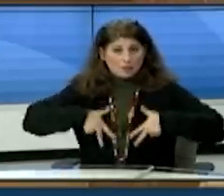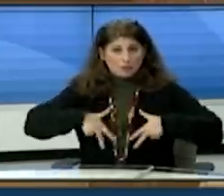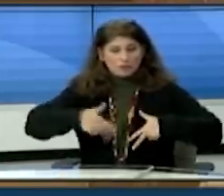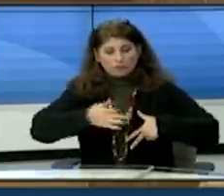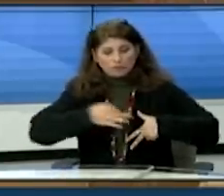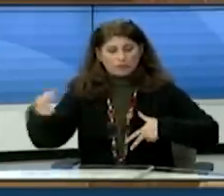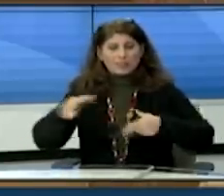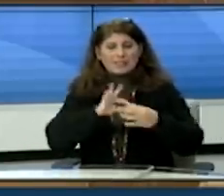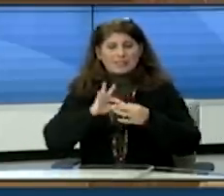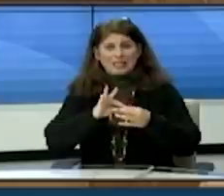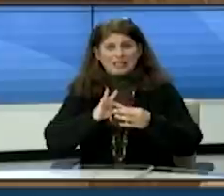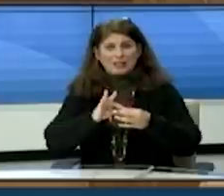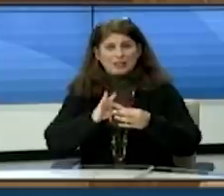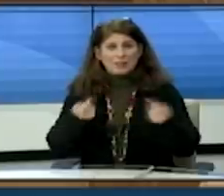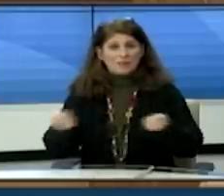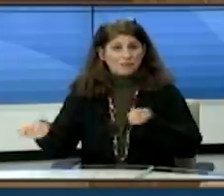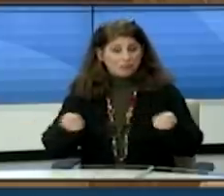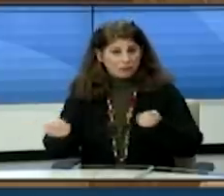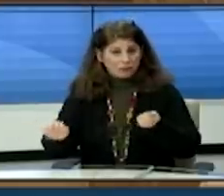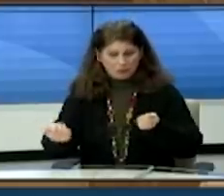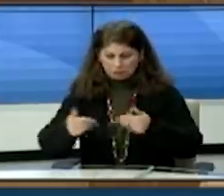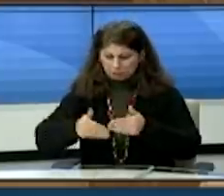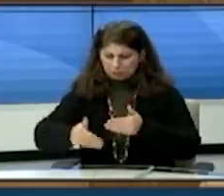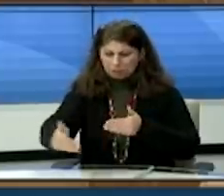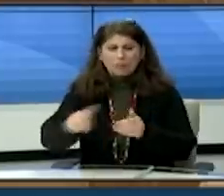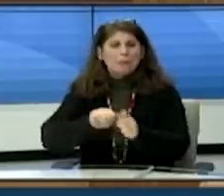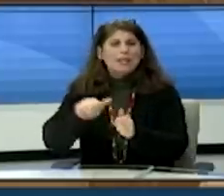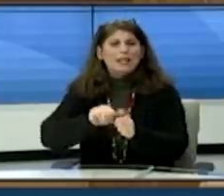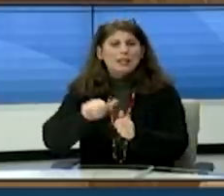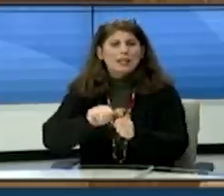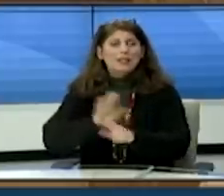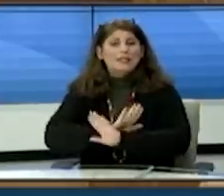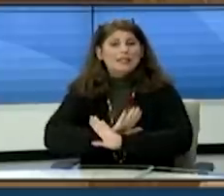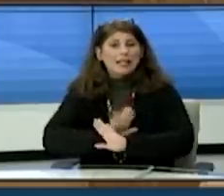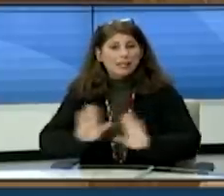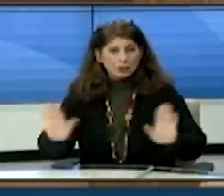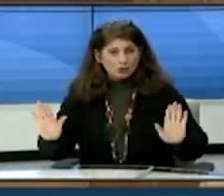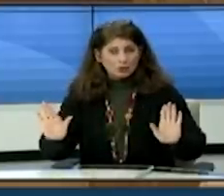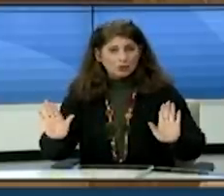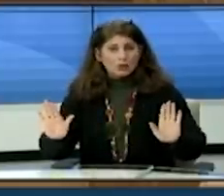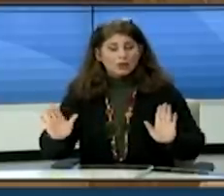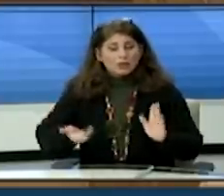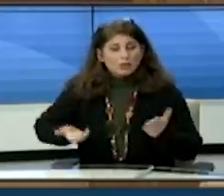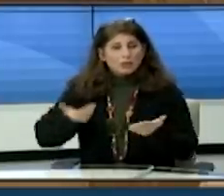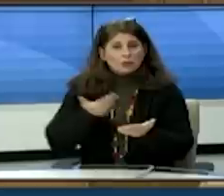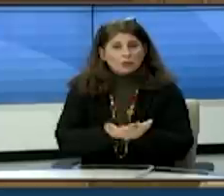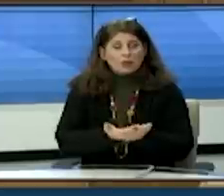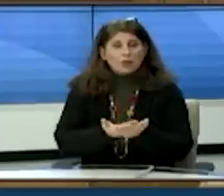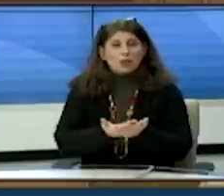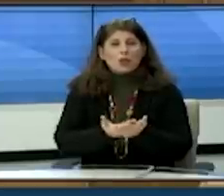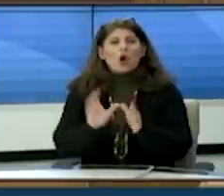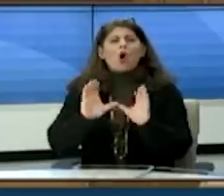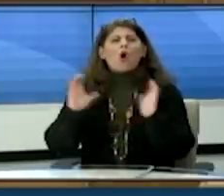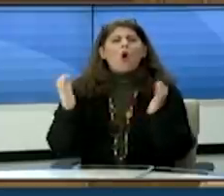άψογη συνεργασία και συντονισμό, μέσα σε λίγους μήνες ολοκλήρωσαν και κατέθεσαν στην